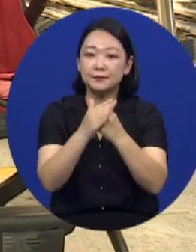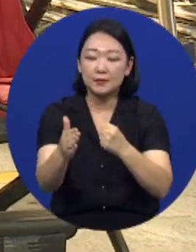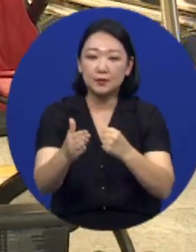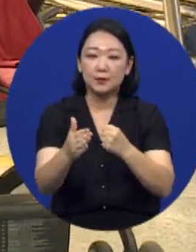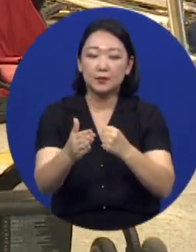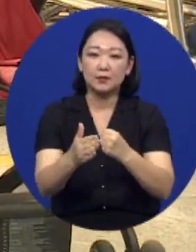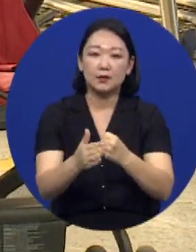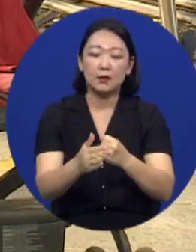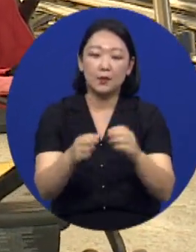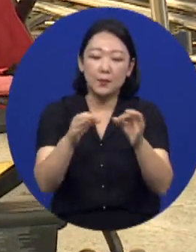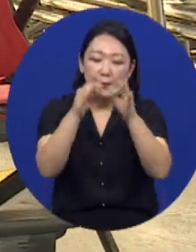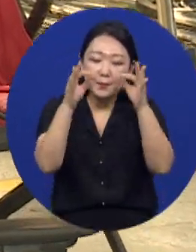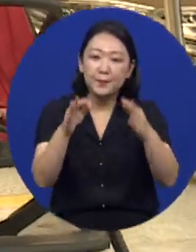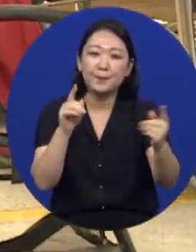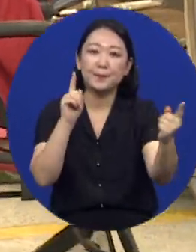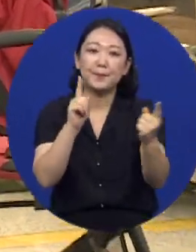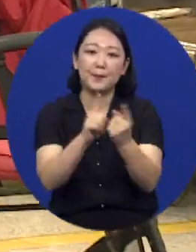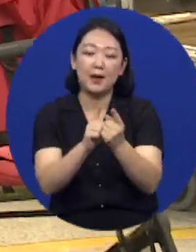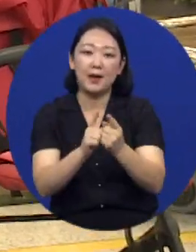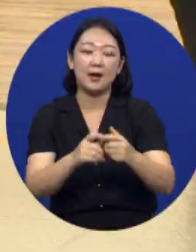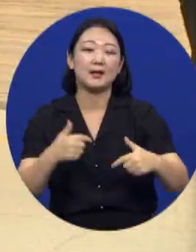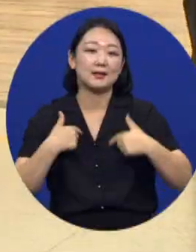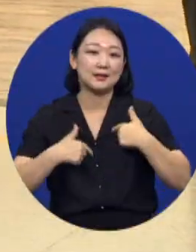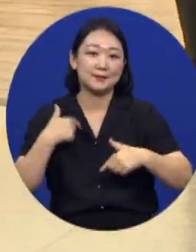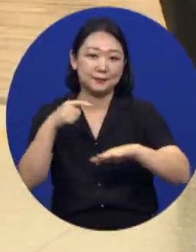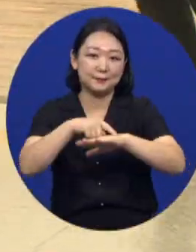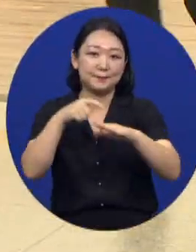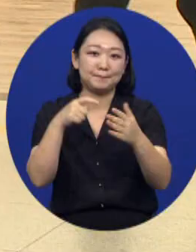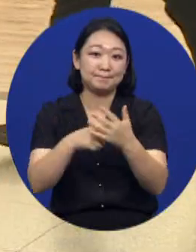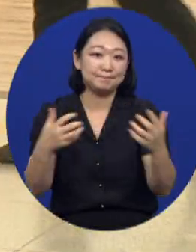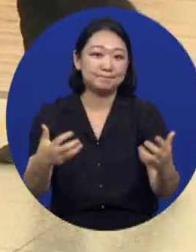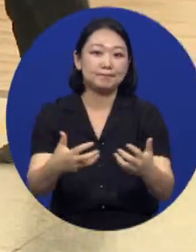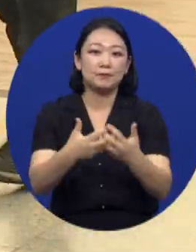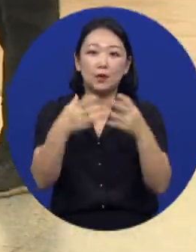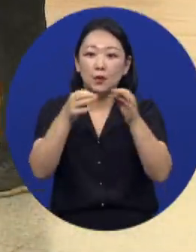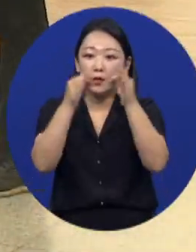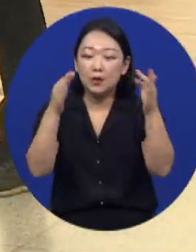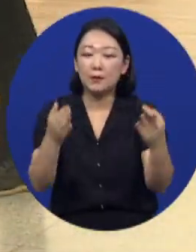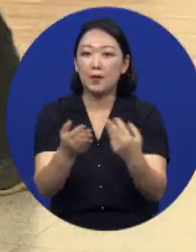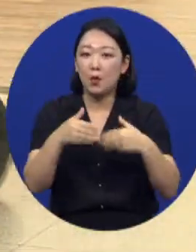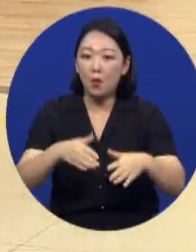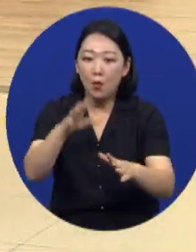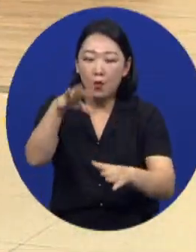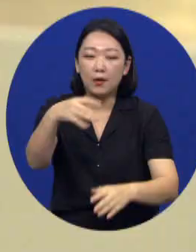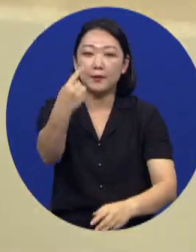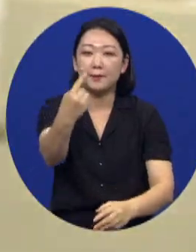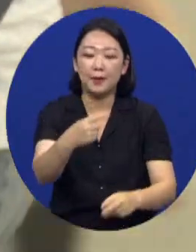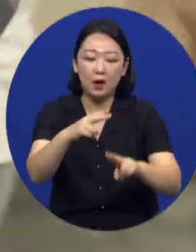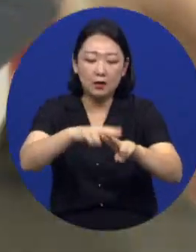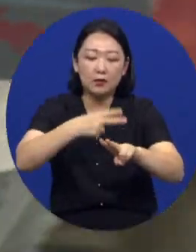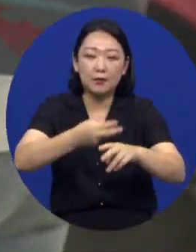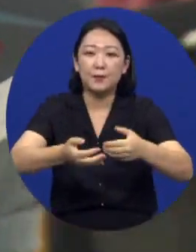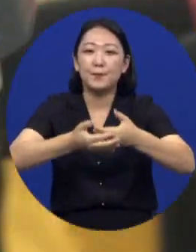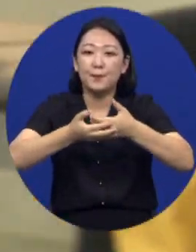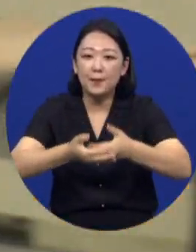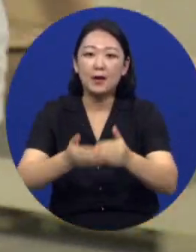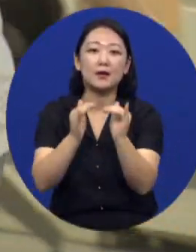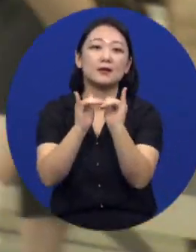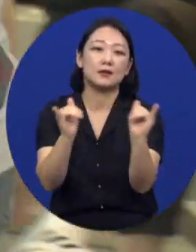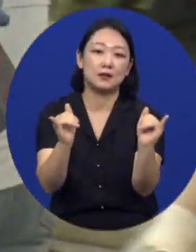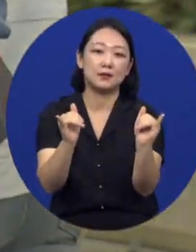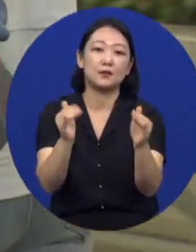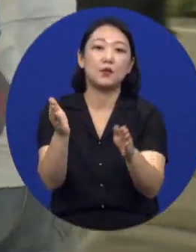모처럼의 재회에 들뜬 마음들이 가득합니다. 오랜만에 고향 방문해 두손 가득 선물 꾸러미를 든